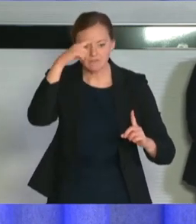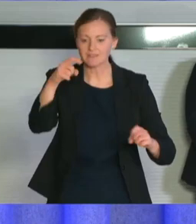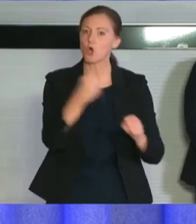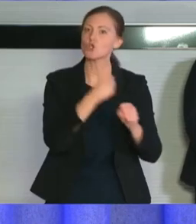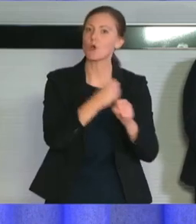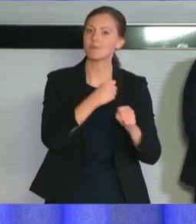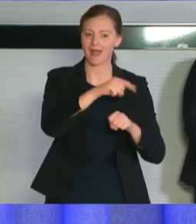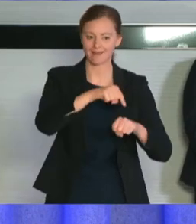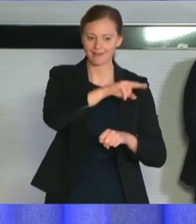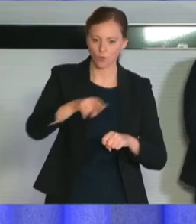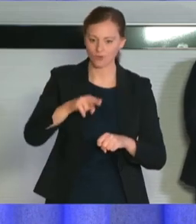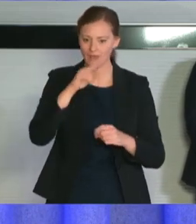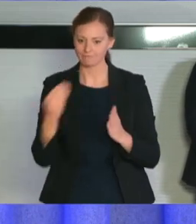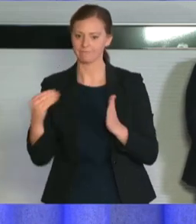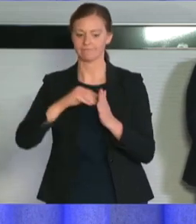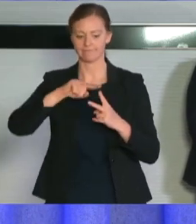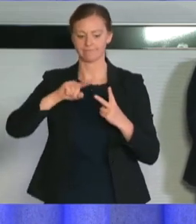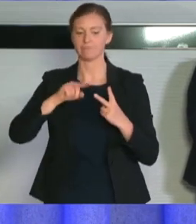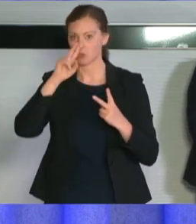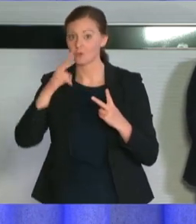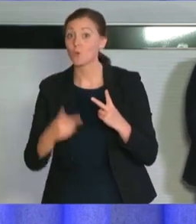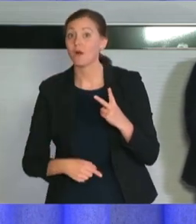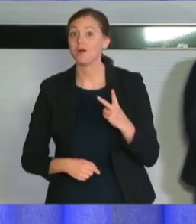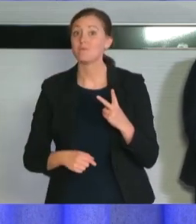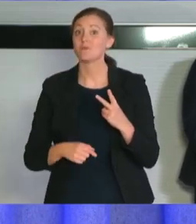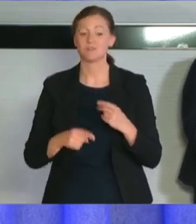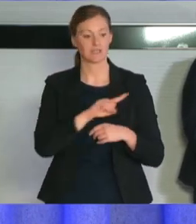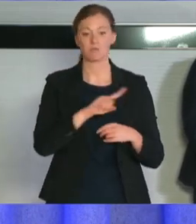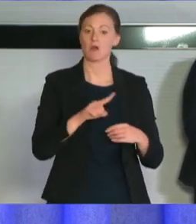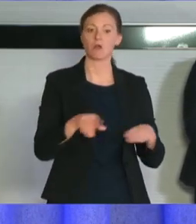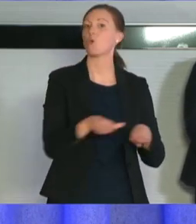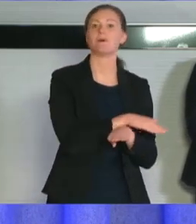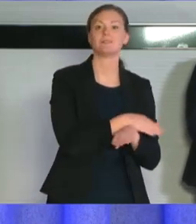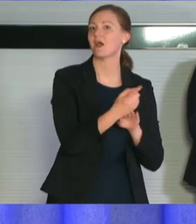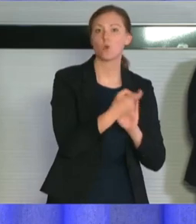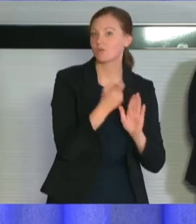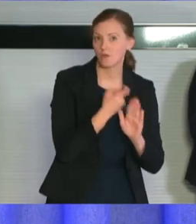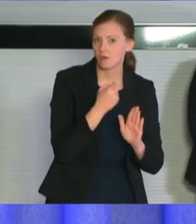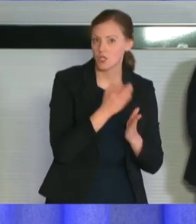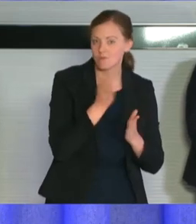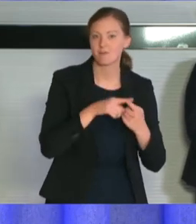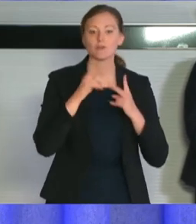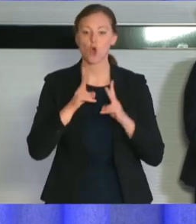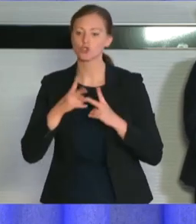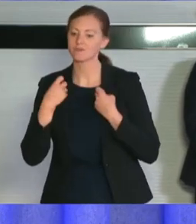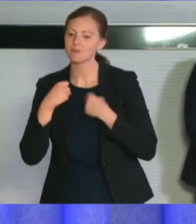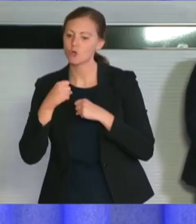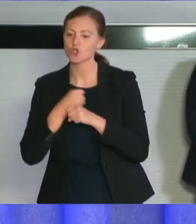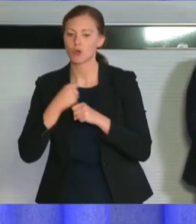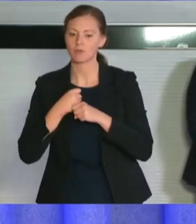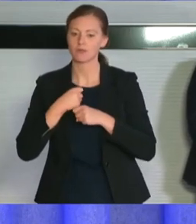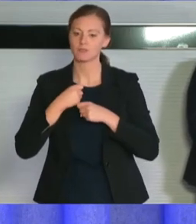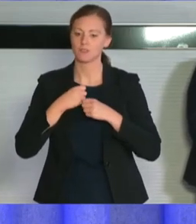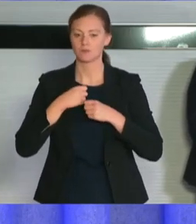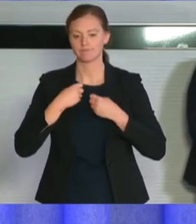jobb nummer to. Og det betyr jo at vi i tillegg til bare å kompensere for utfordringer, er nødt til å jobbe med de tiltakene som fremover vil